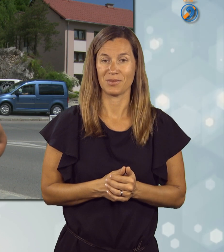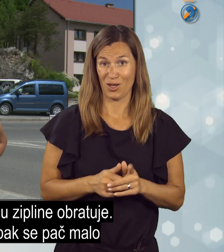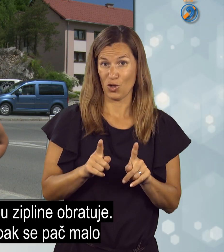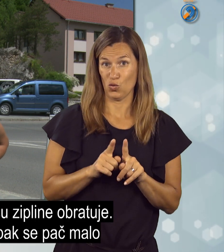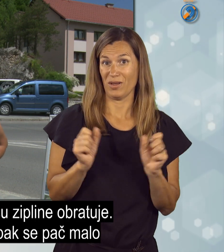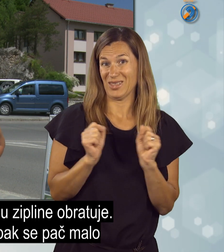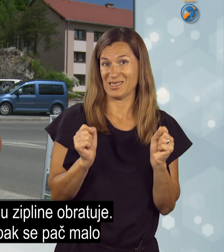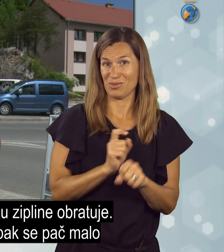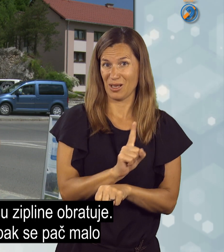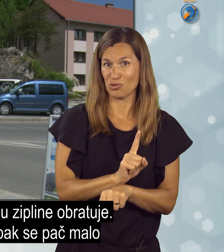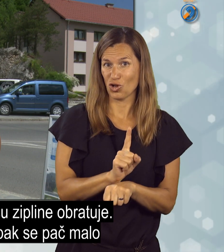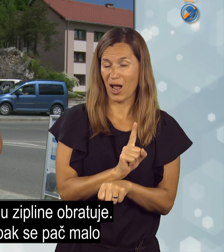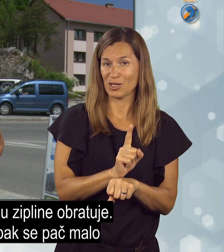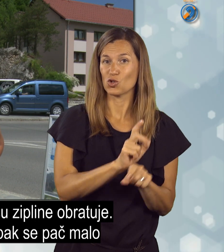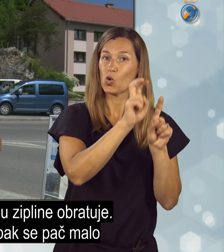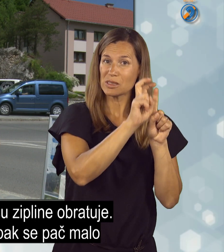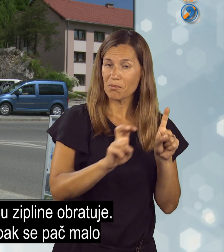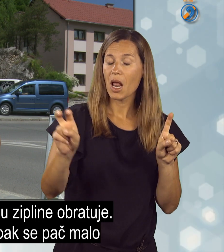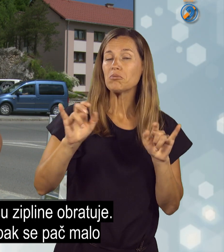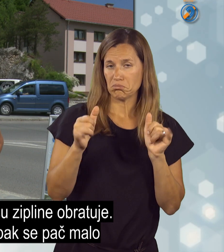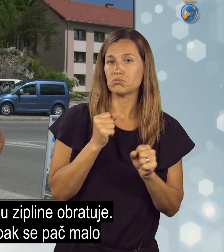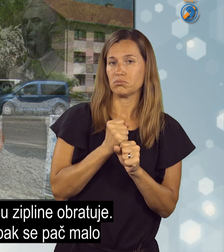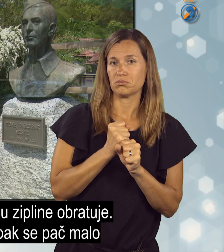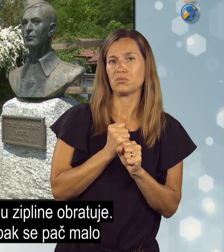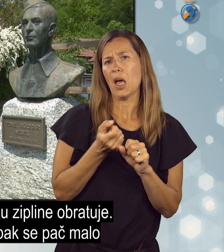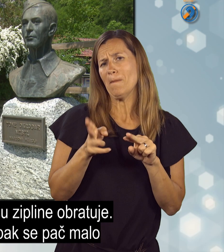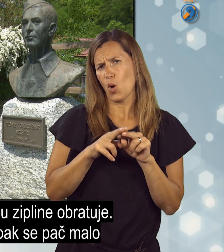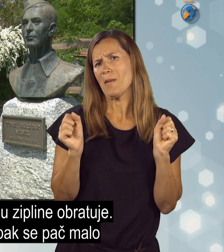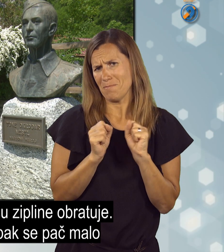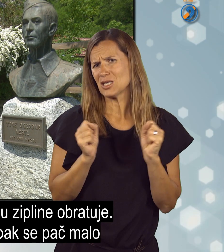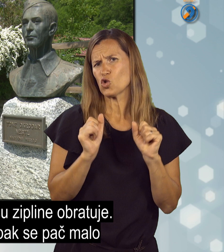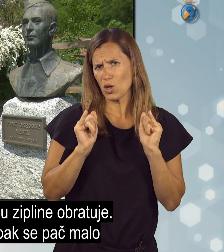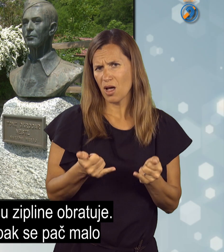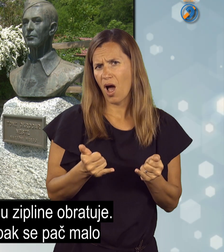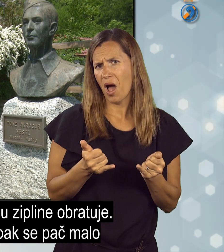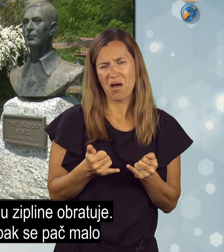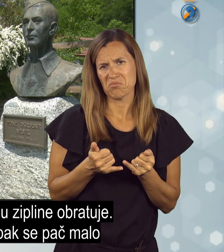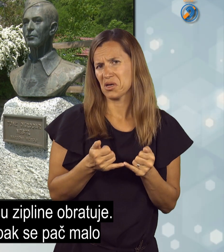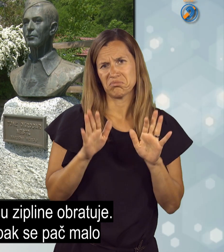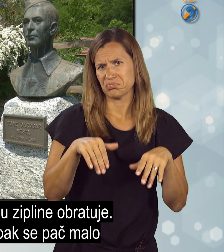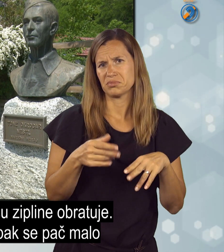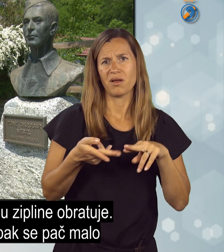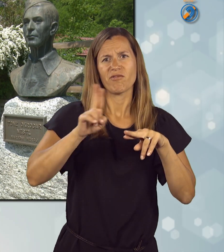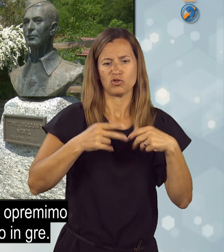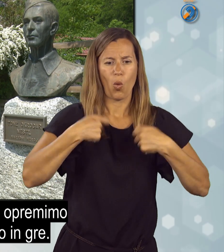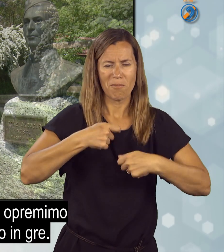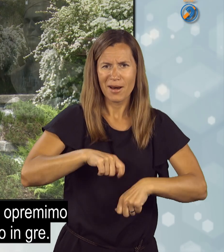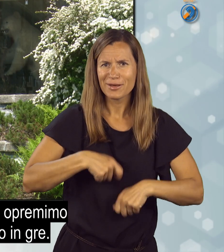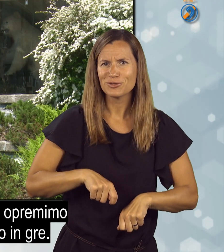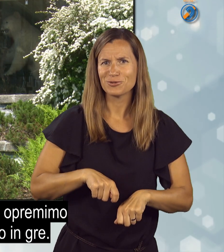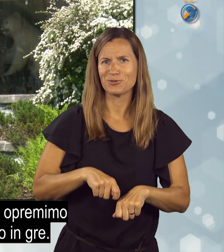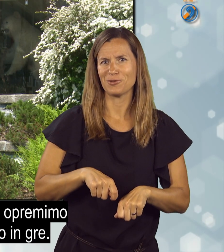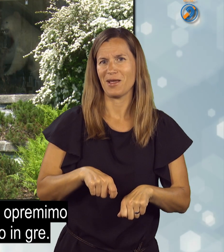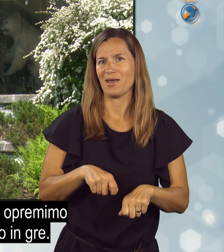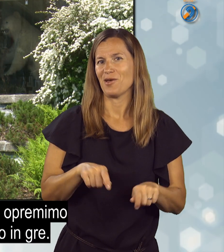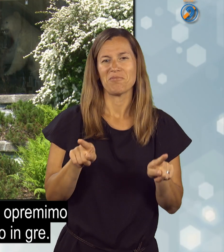No, tudi v zimskem času pravzaprav zipline obratuje, je pač malo bolj mrzlo, ampak glih tek se malo bolj oblečeš, pa